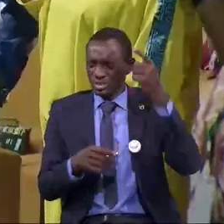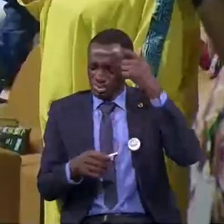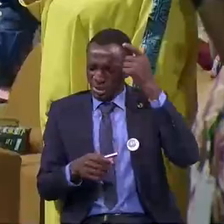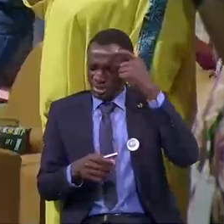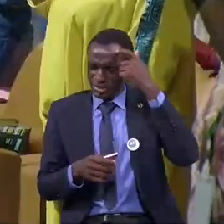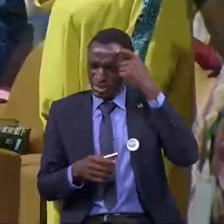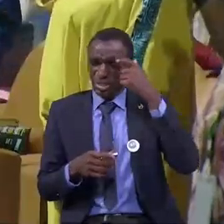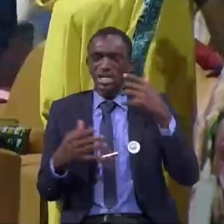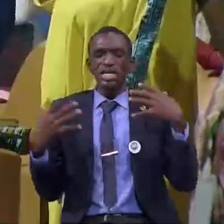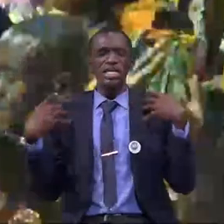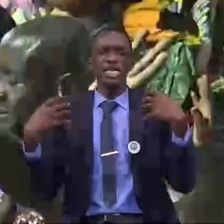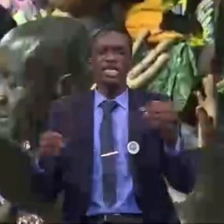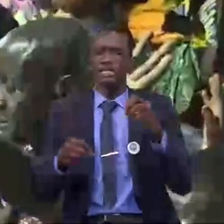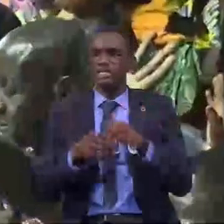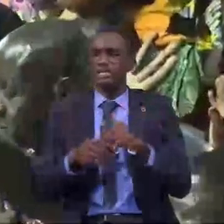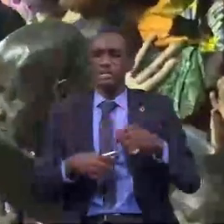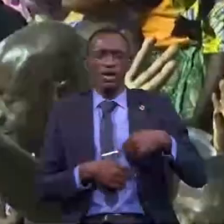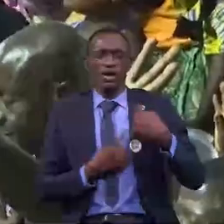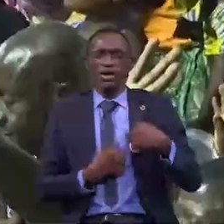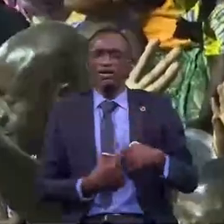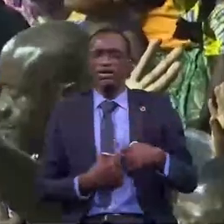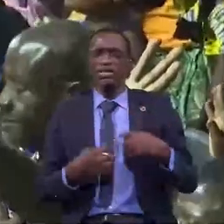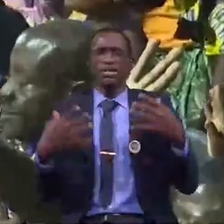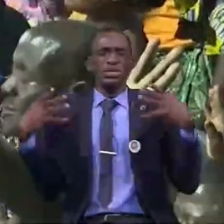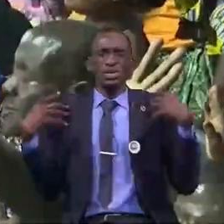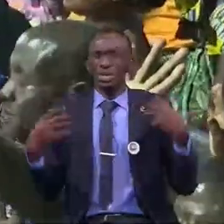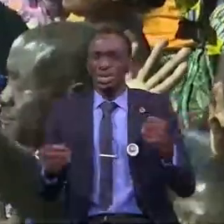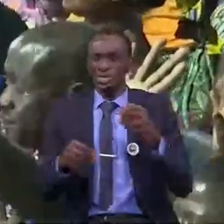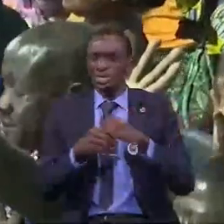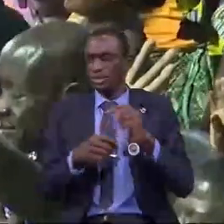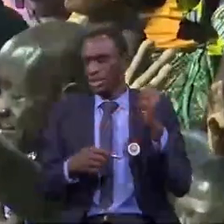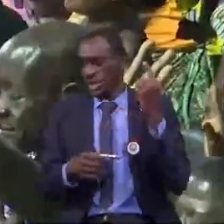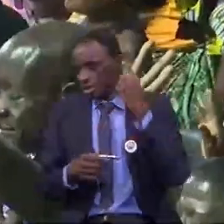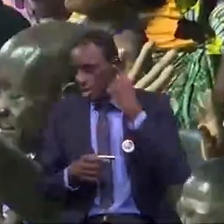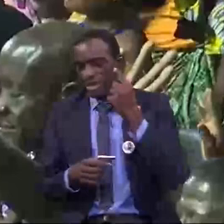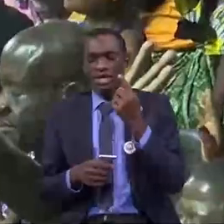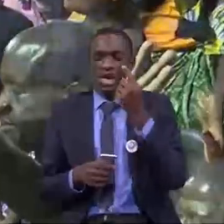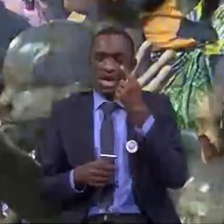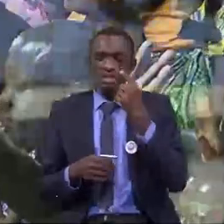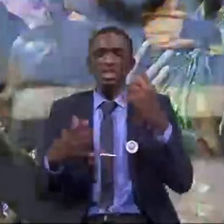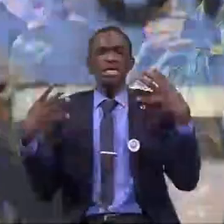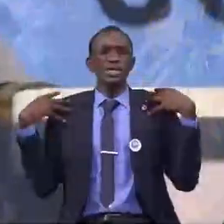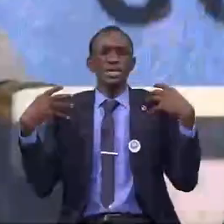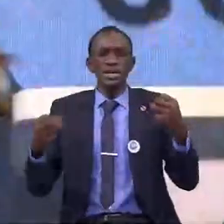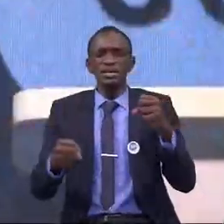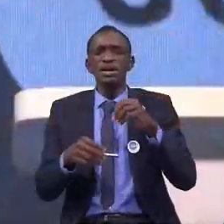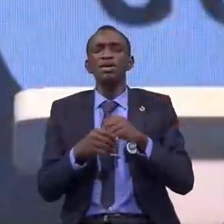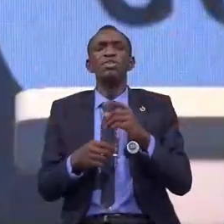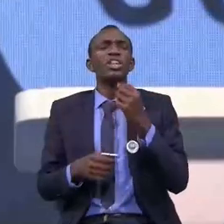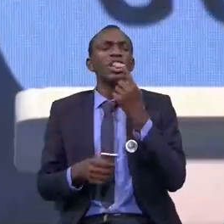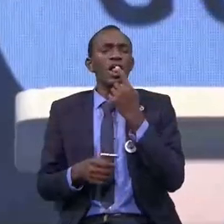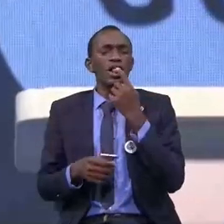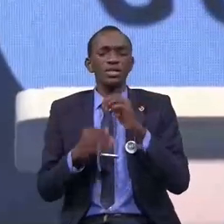cerveau. Guérison dans les yeux. Guérison dans les oreilles. Guérison sur la